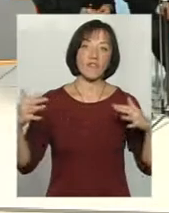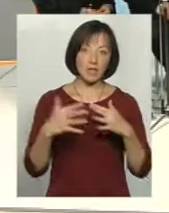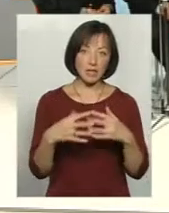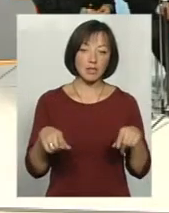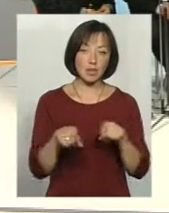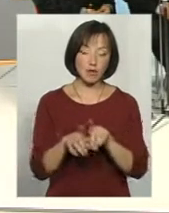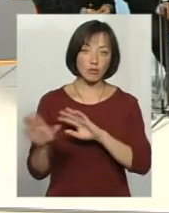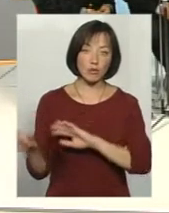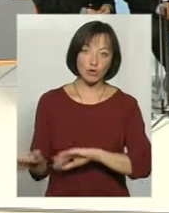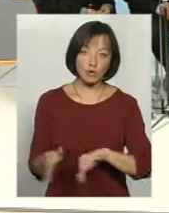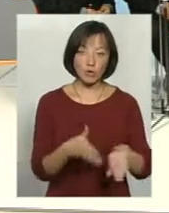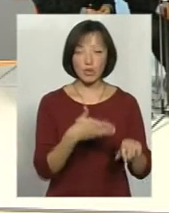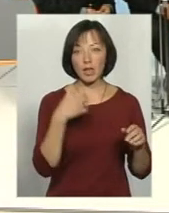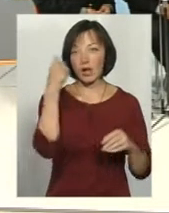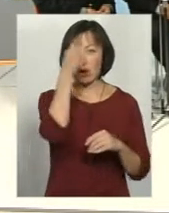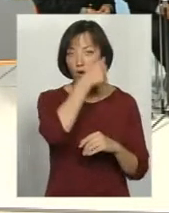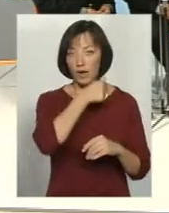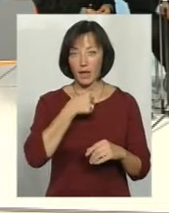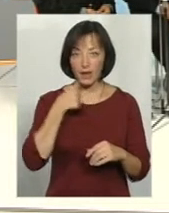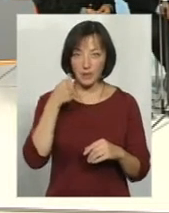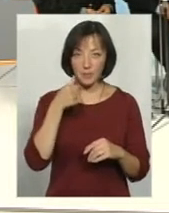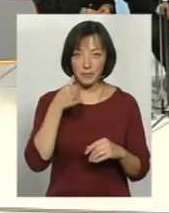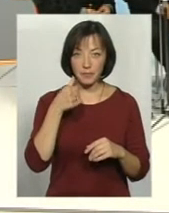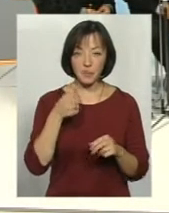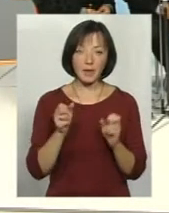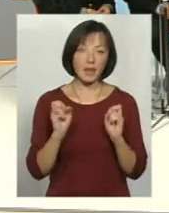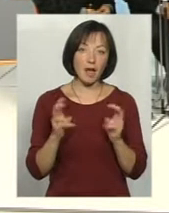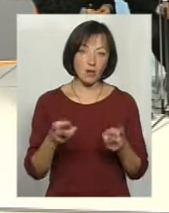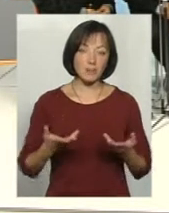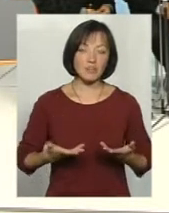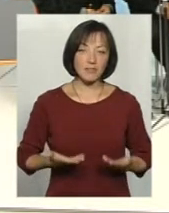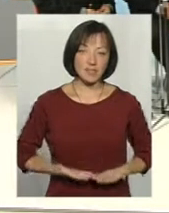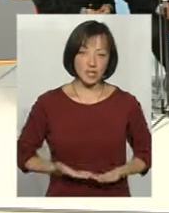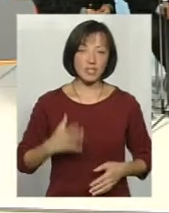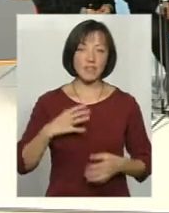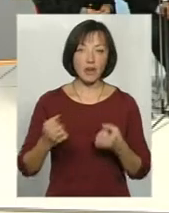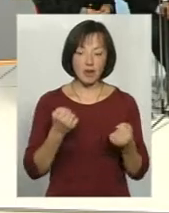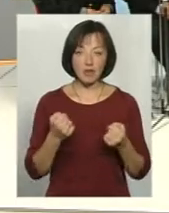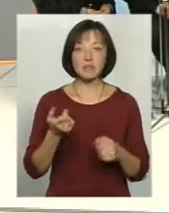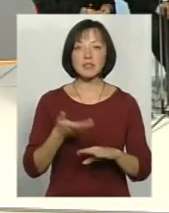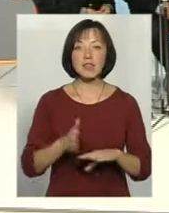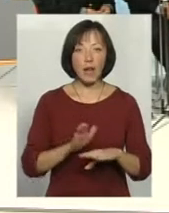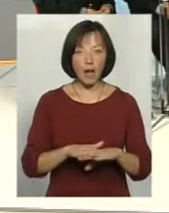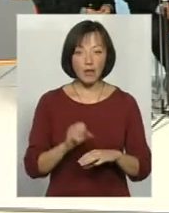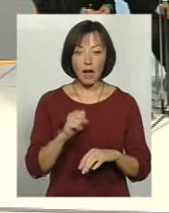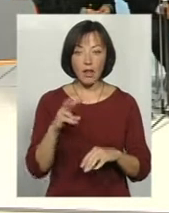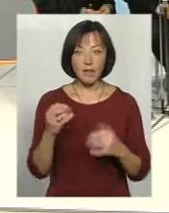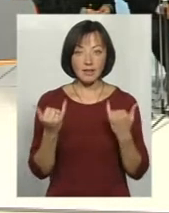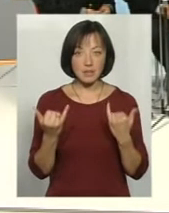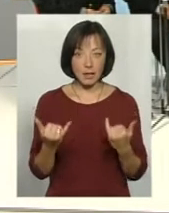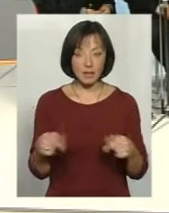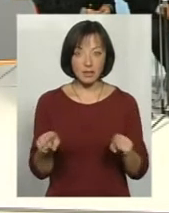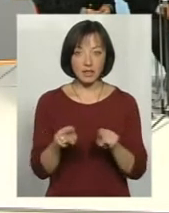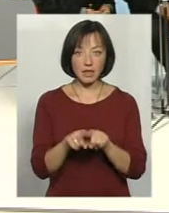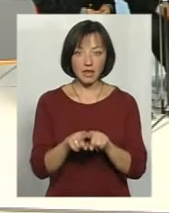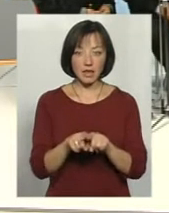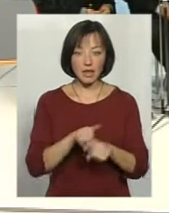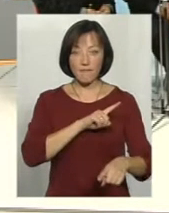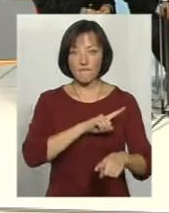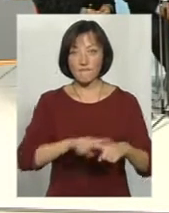вже пройшли роки, якось виживали. Зрозуміло, складно, але зараз такі